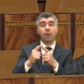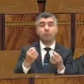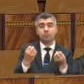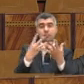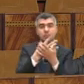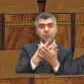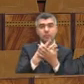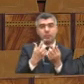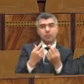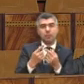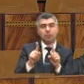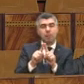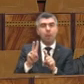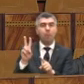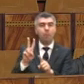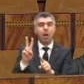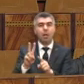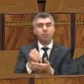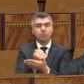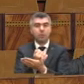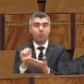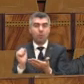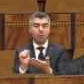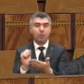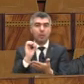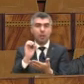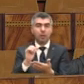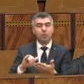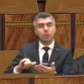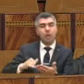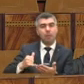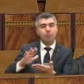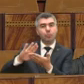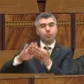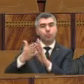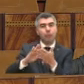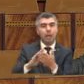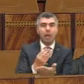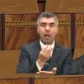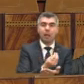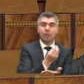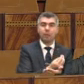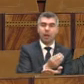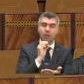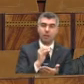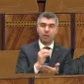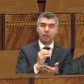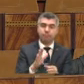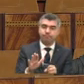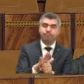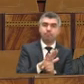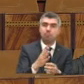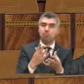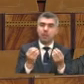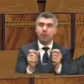هدم مخيم سيدي رحال الذي كان متنفس للشباب والجمعيات والاطفال بهذه الجهه اللي كتعرف اكتضاد سكاني،